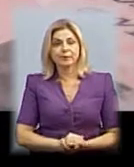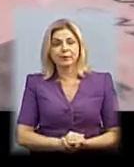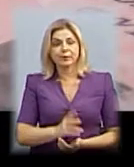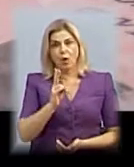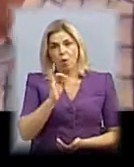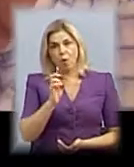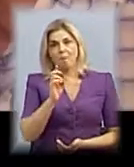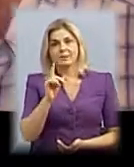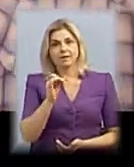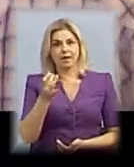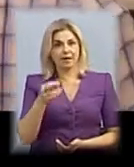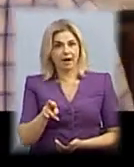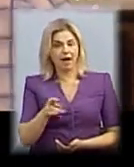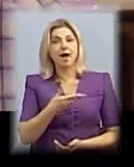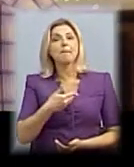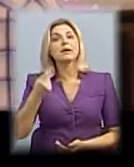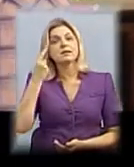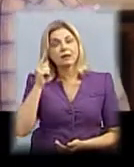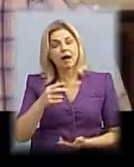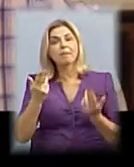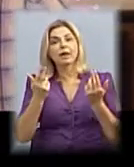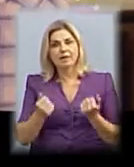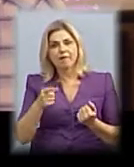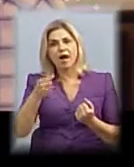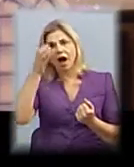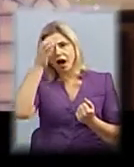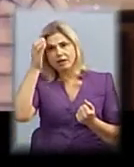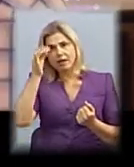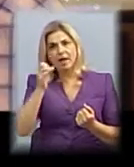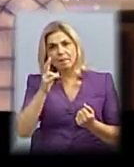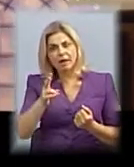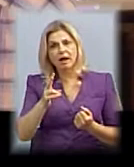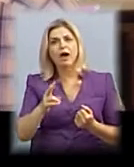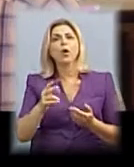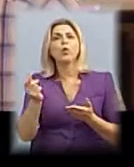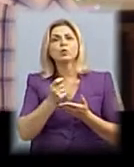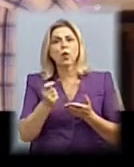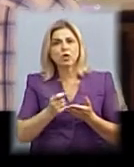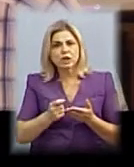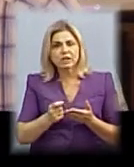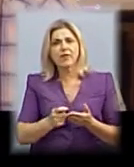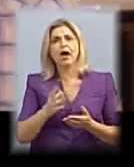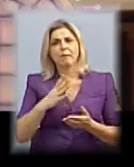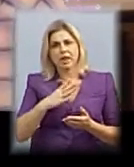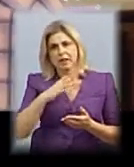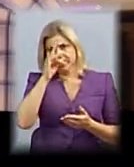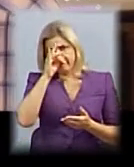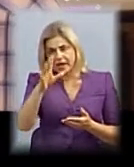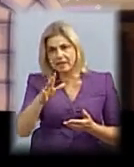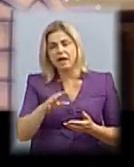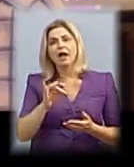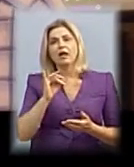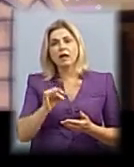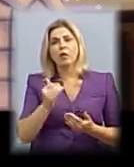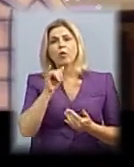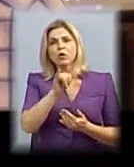Кобзаря. Ми знаємо, да, що він академік був в академії художеств, що він був визнаний, що і у нього